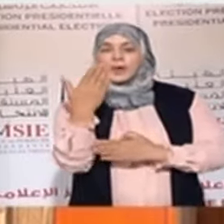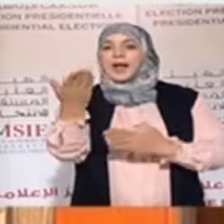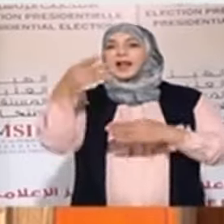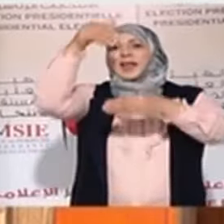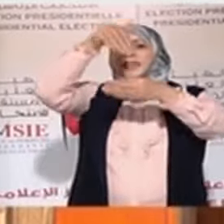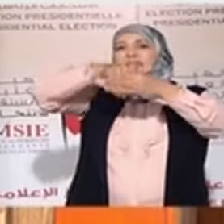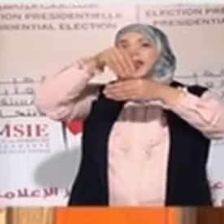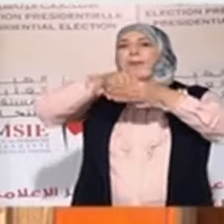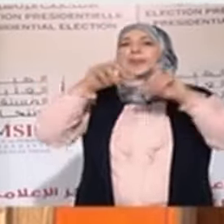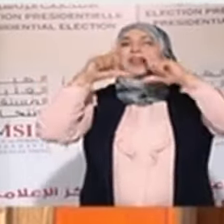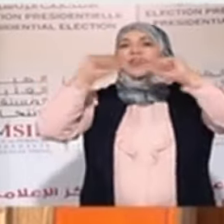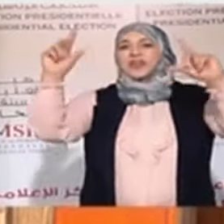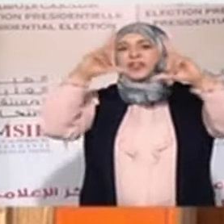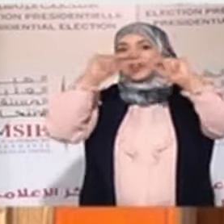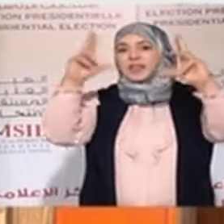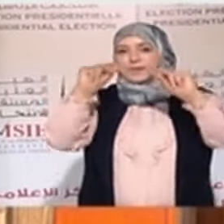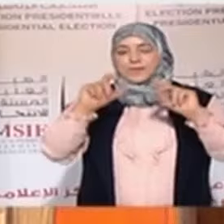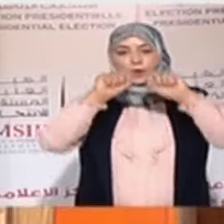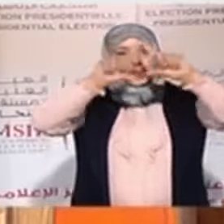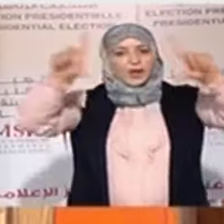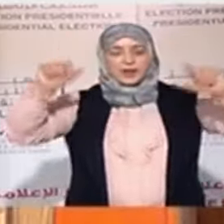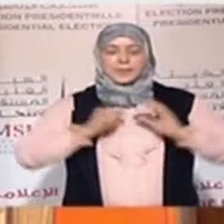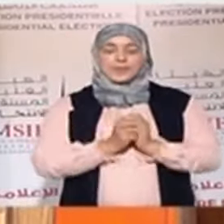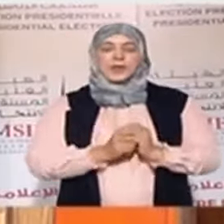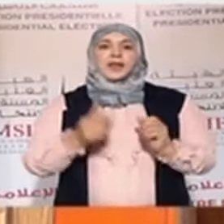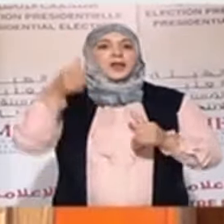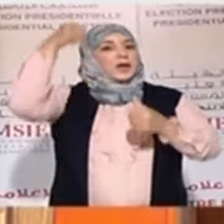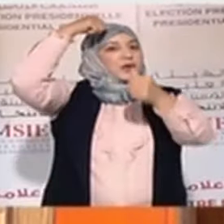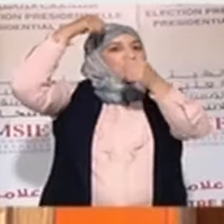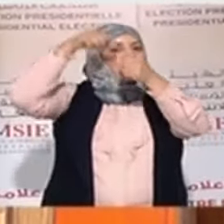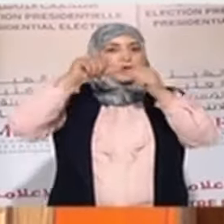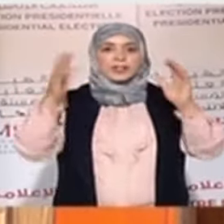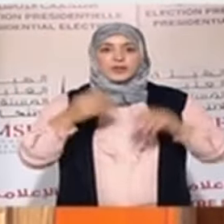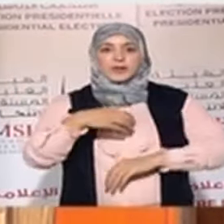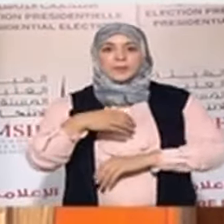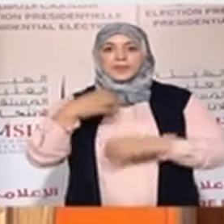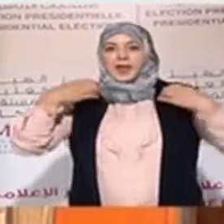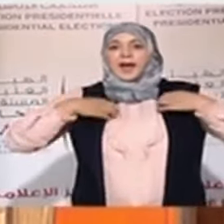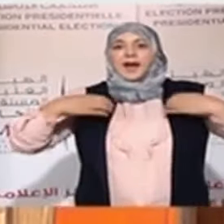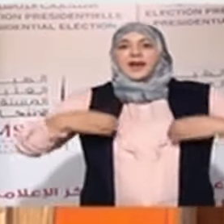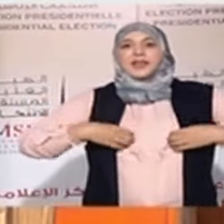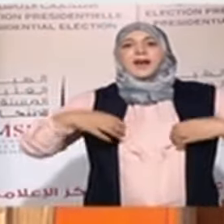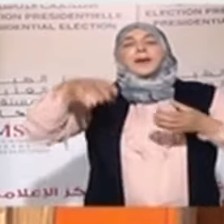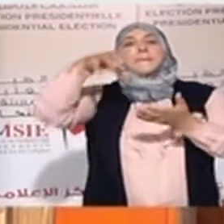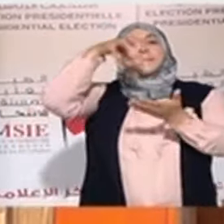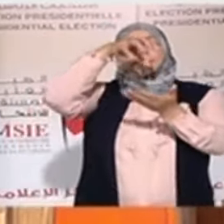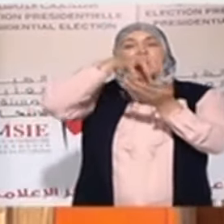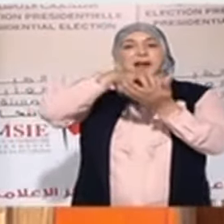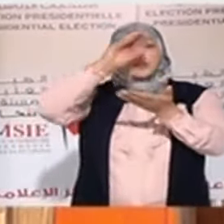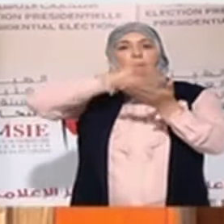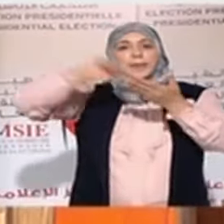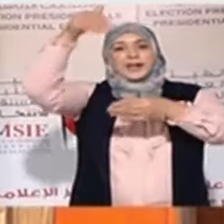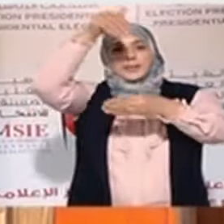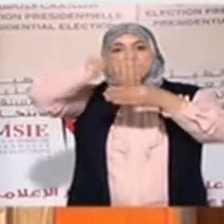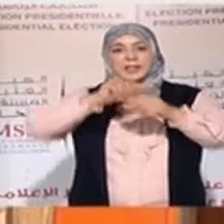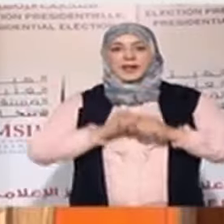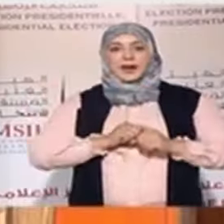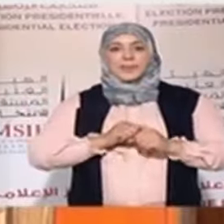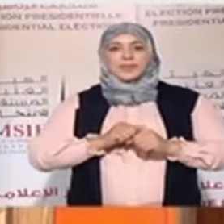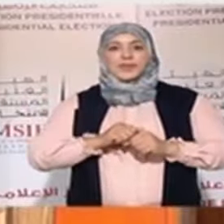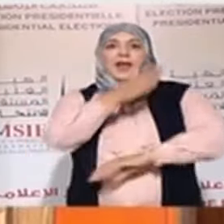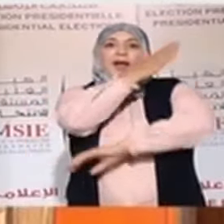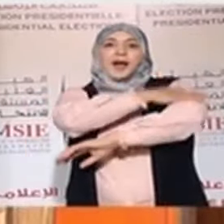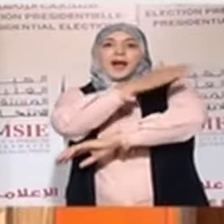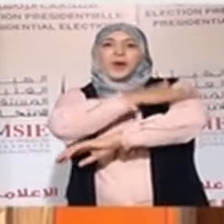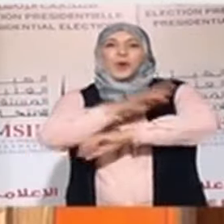العملية الانتخابية، وأخص بالذكر أعضاء مراكز ومكاتب الاقتراع، أعوان